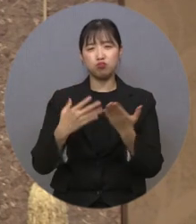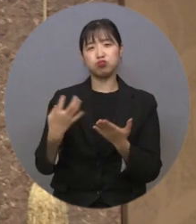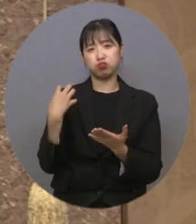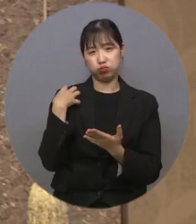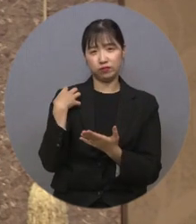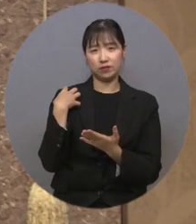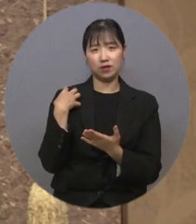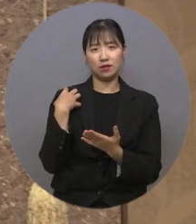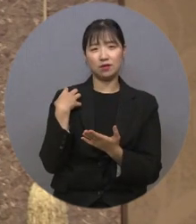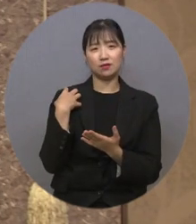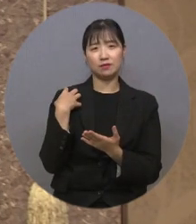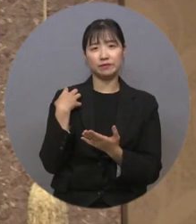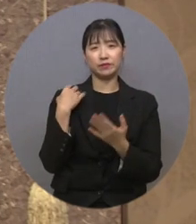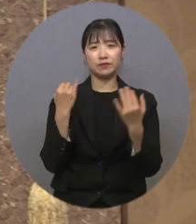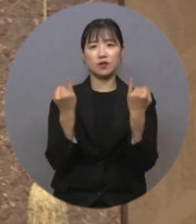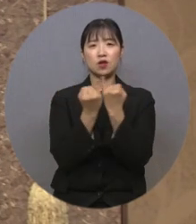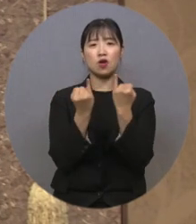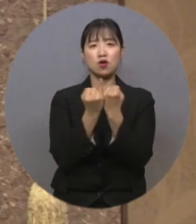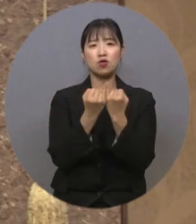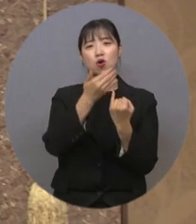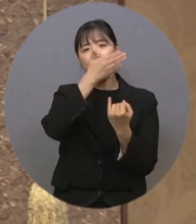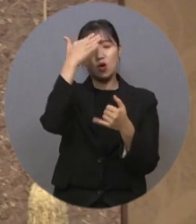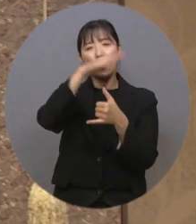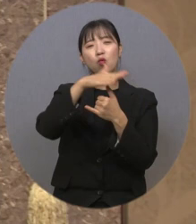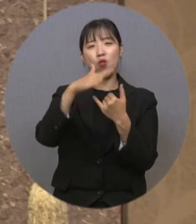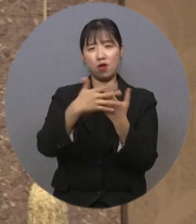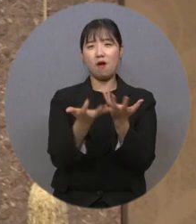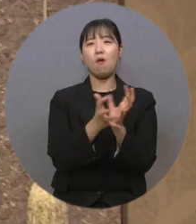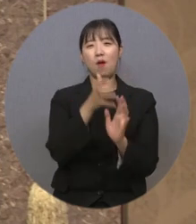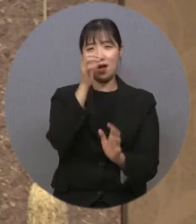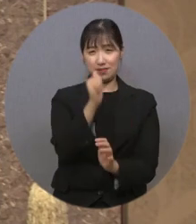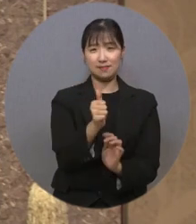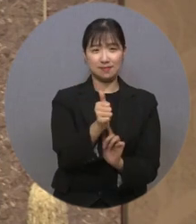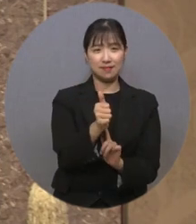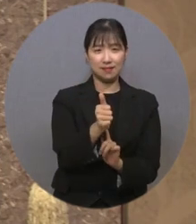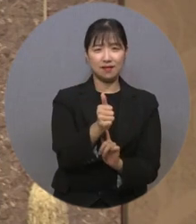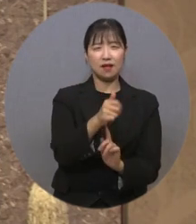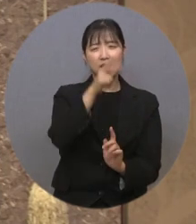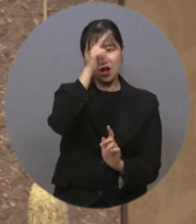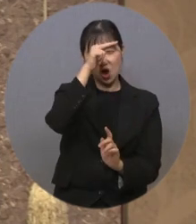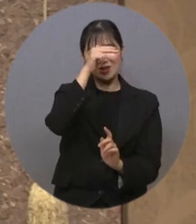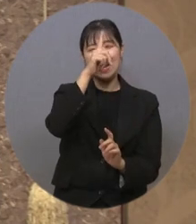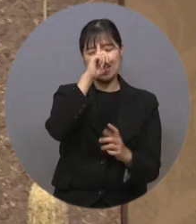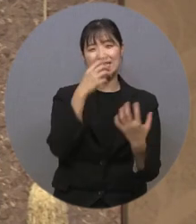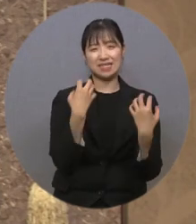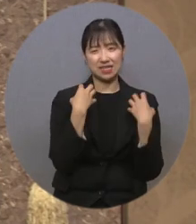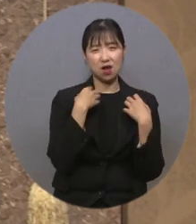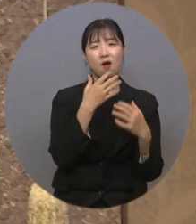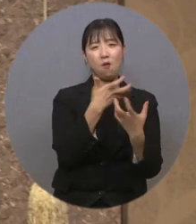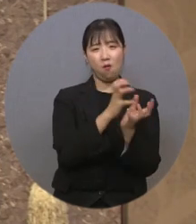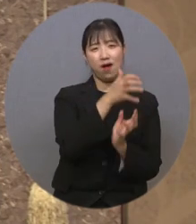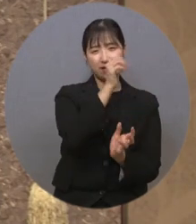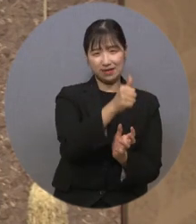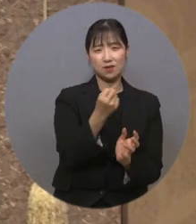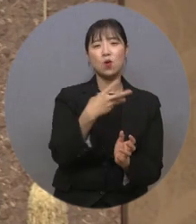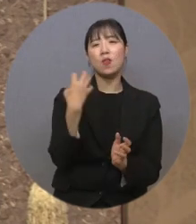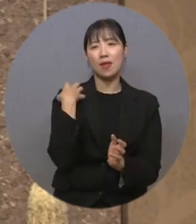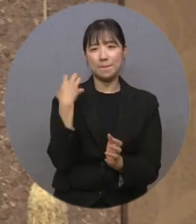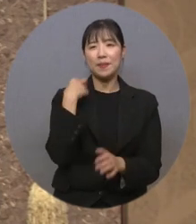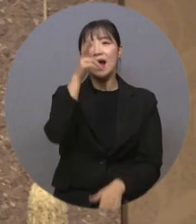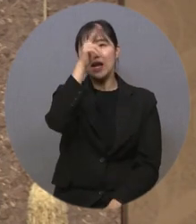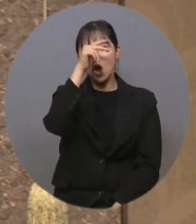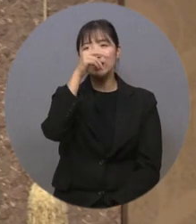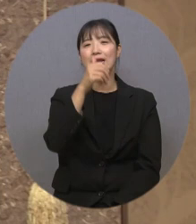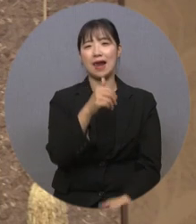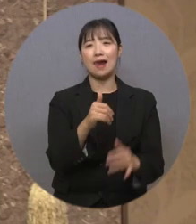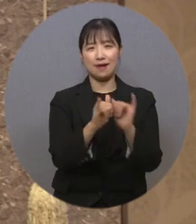있는 우리 그 여성 청소년 과장 네. 아니 우리 경찰청의 과장님과 담당 경찰관들